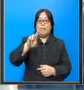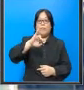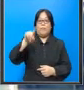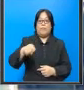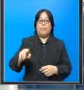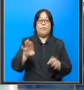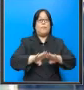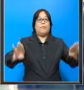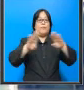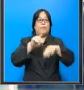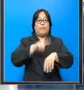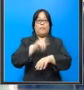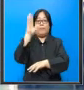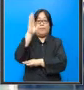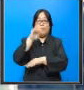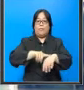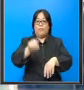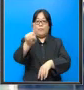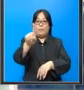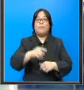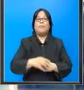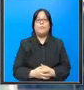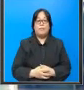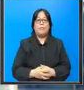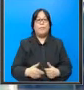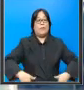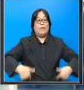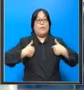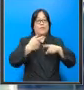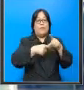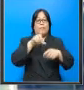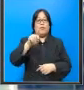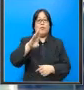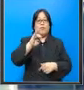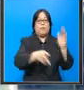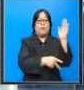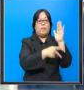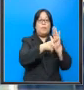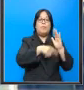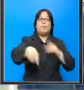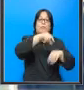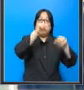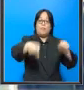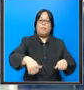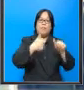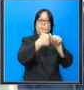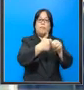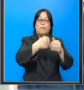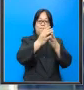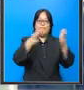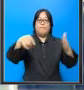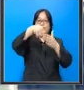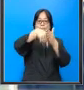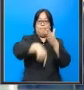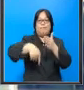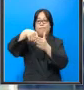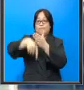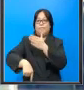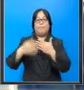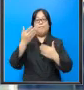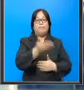Abu Bakar as-siddiq di bangsa diturap beberapa kali tapi memandangkan ada masalah youtility